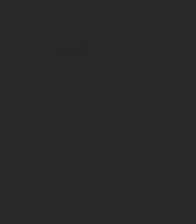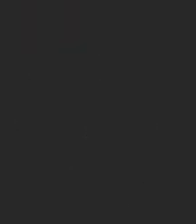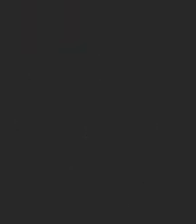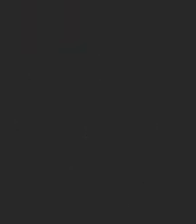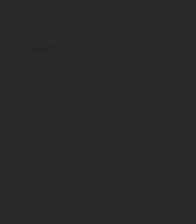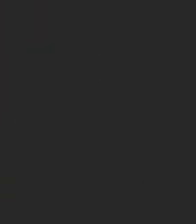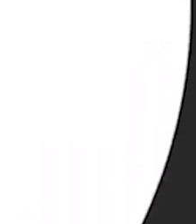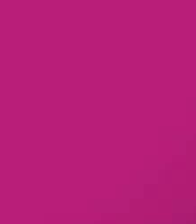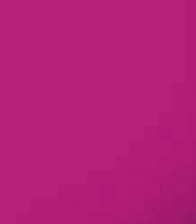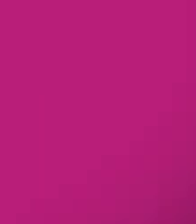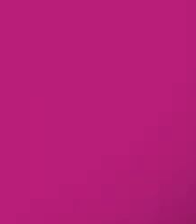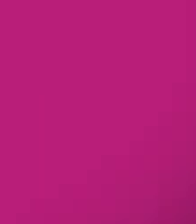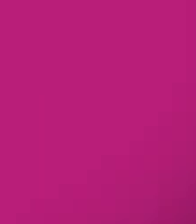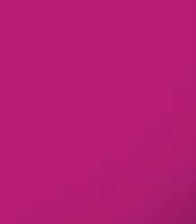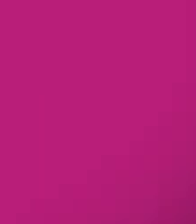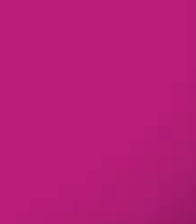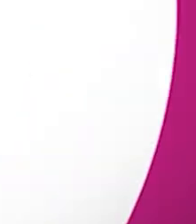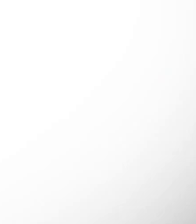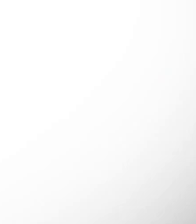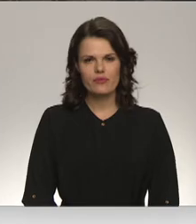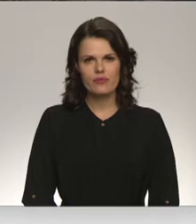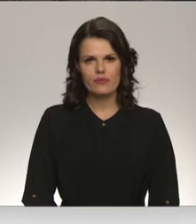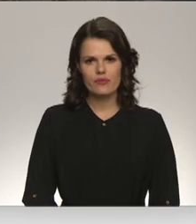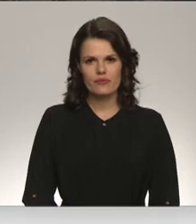Re! Viss ēters ir te!